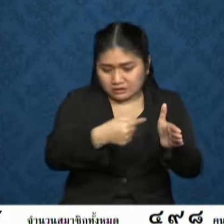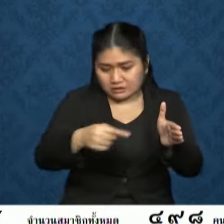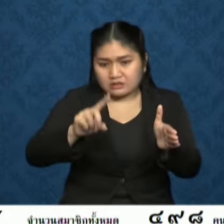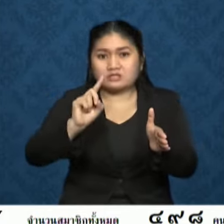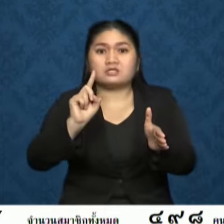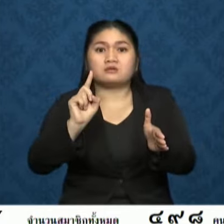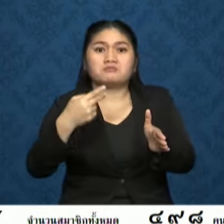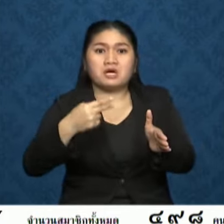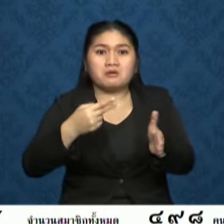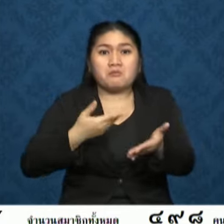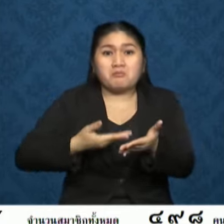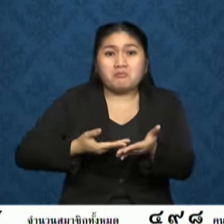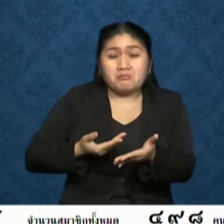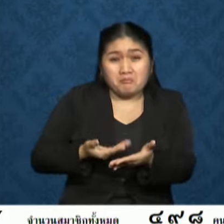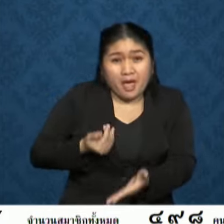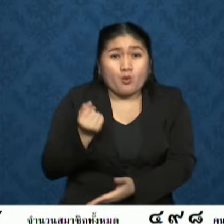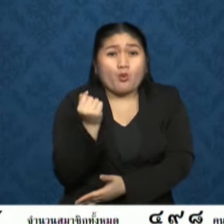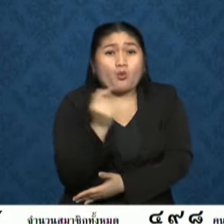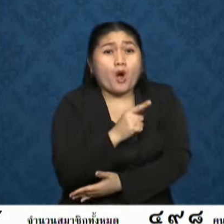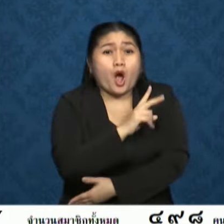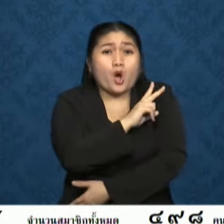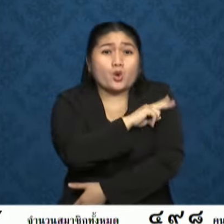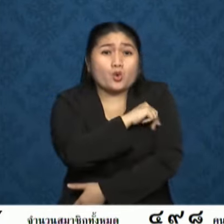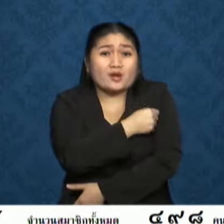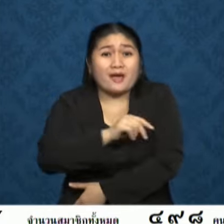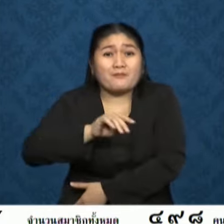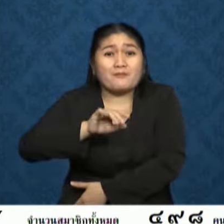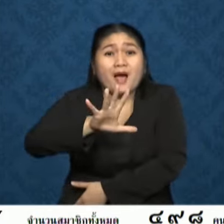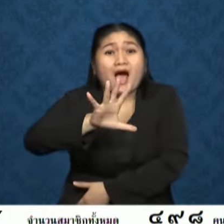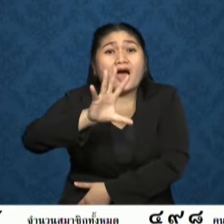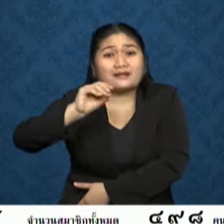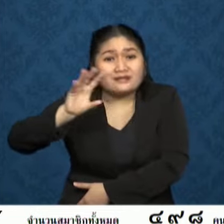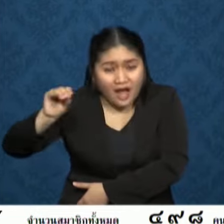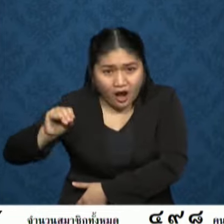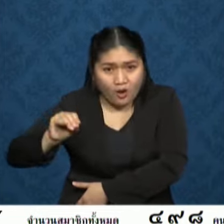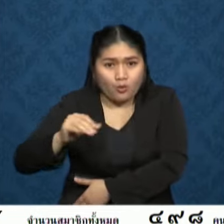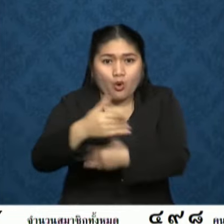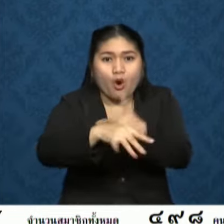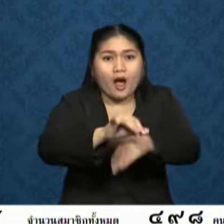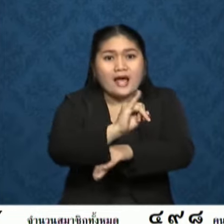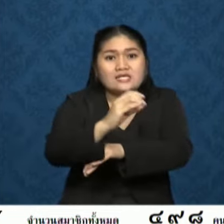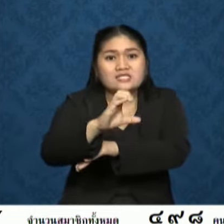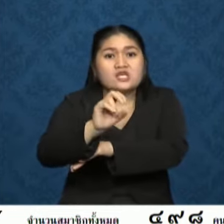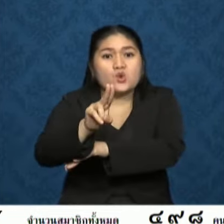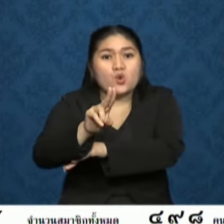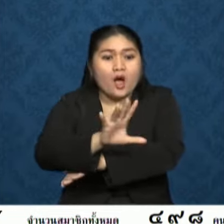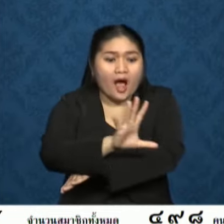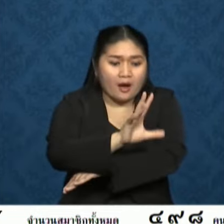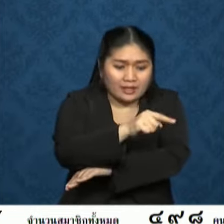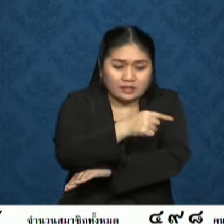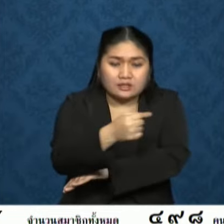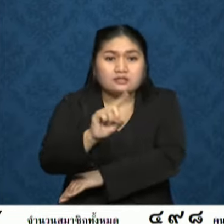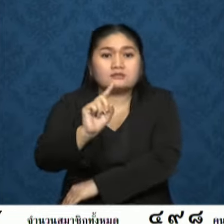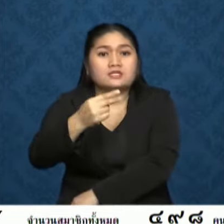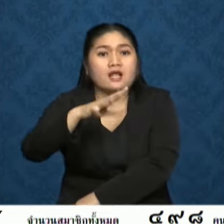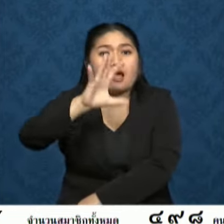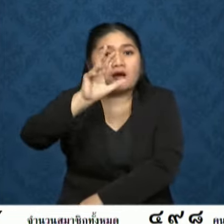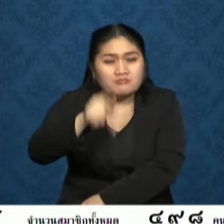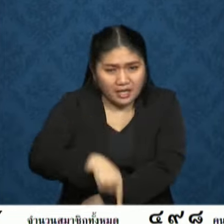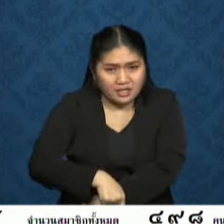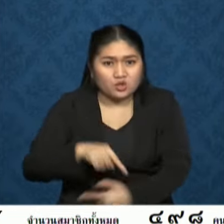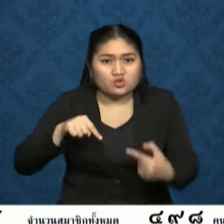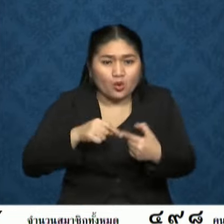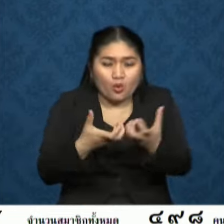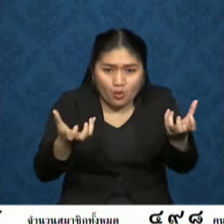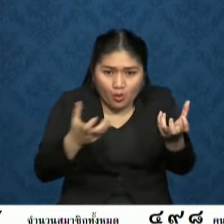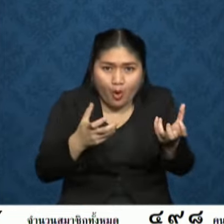ึ่แงกวาลงแรม 5 ดาวอใปจบนนี้ข้าห้อง ICU 5,000าท ถึง 1,500 บาทยัมค่าเคองมอแพ